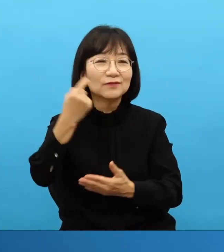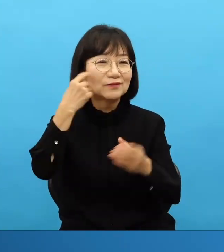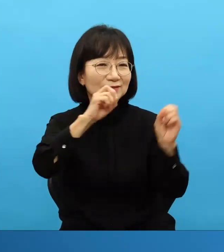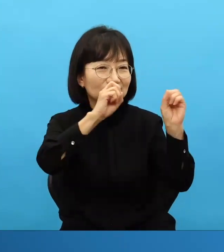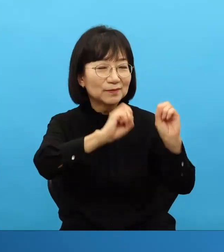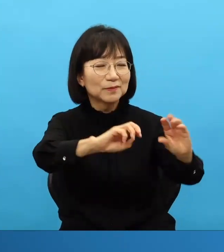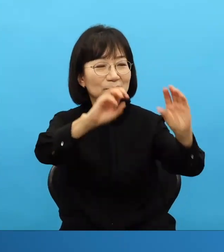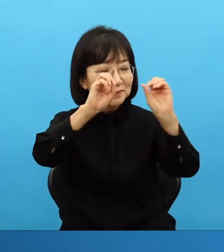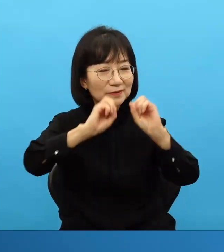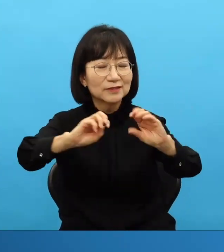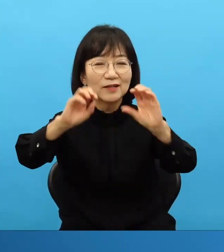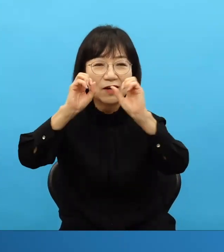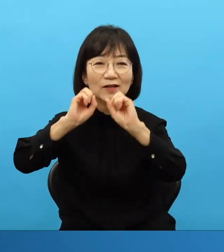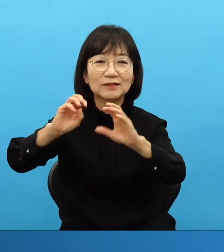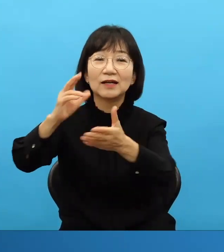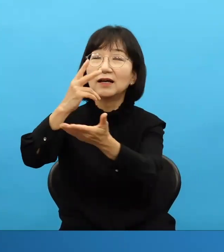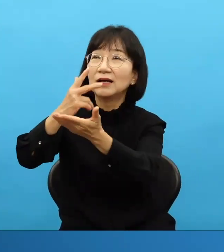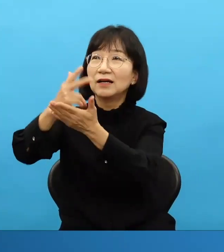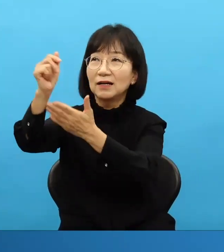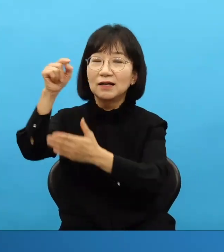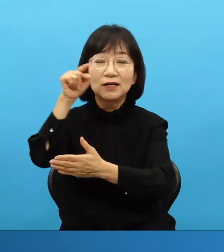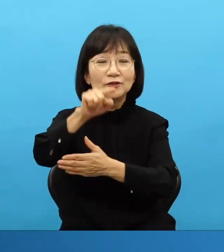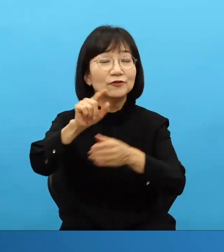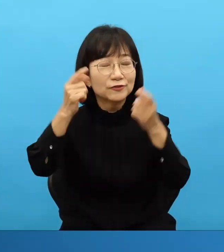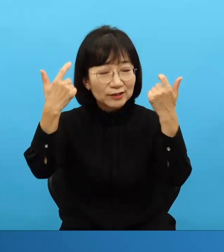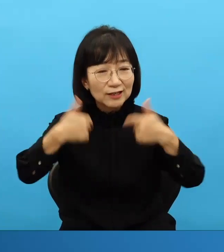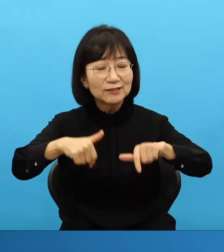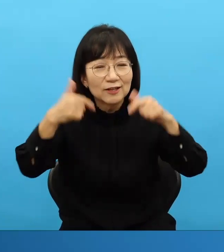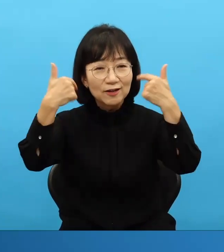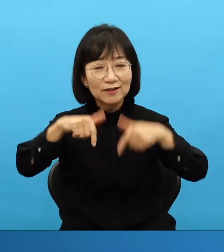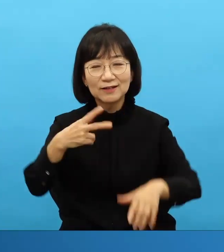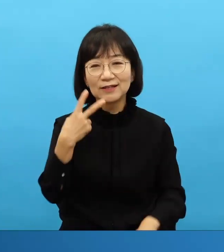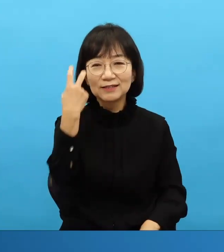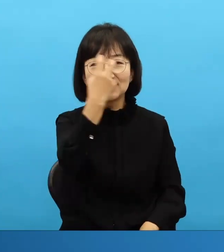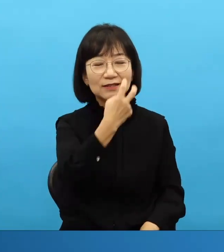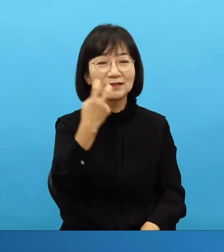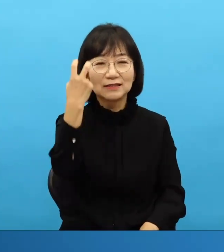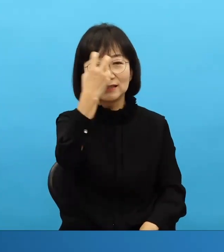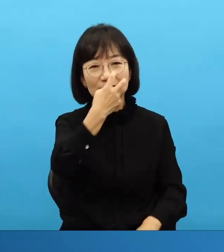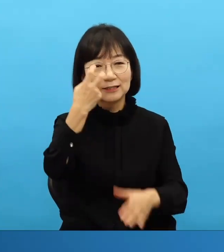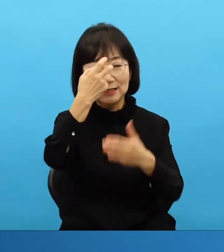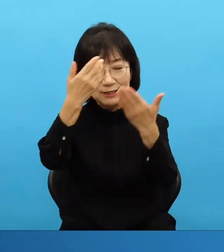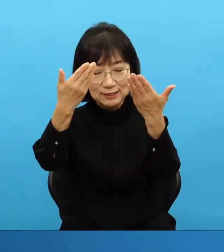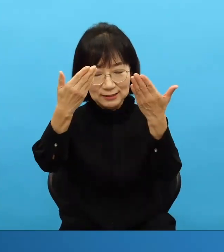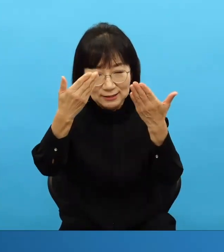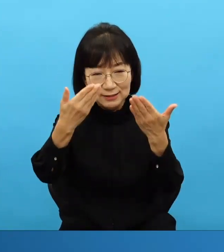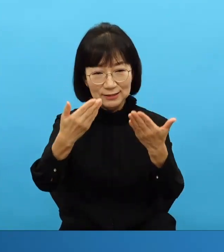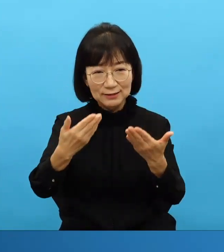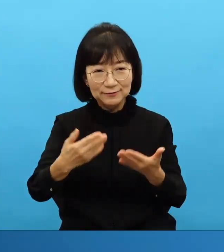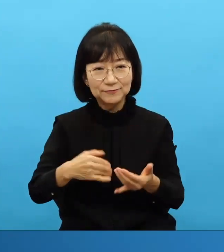가서 주의 복음 전하라 주가 너 항상